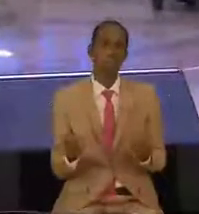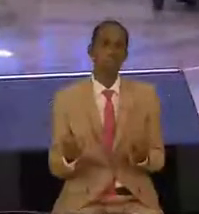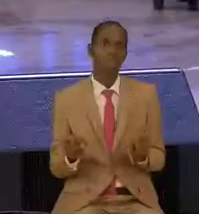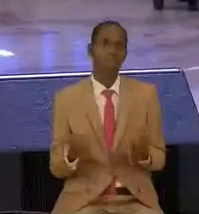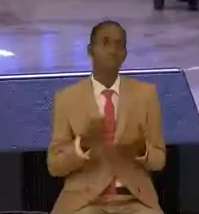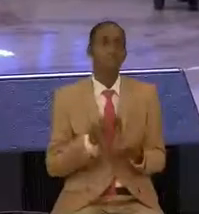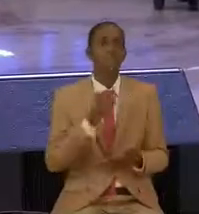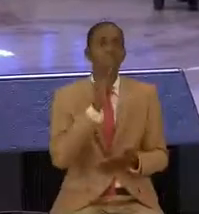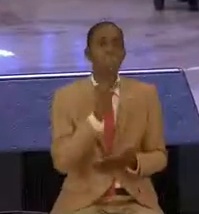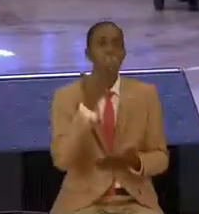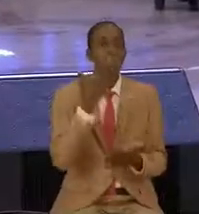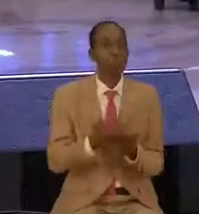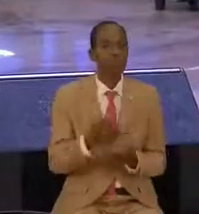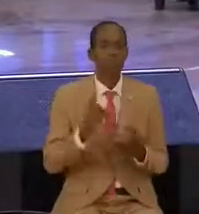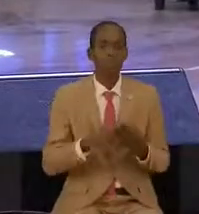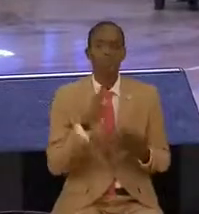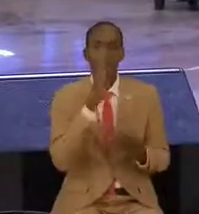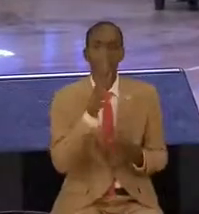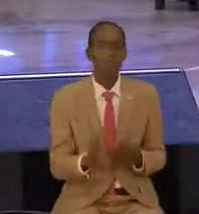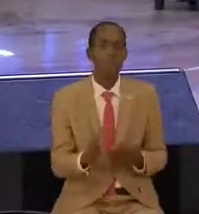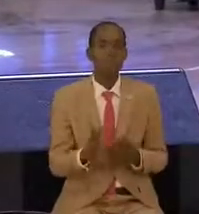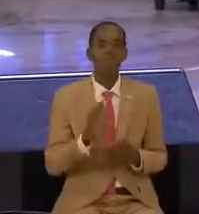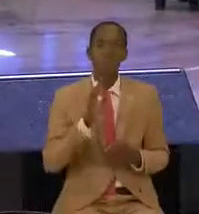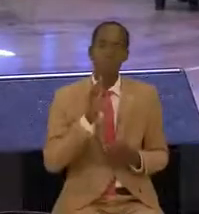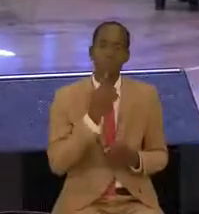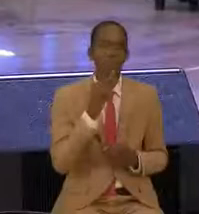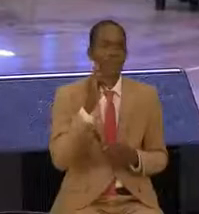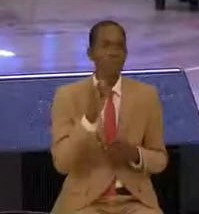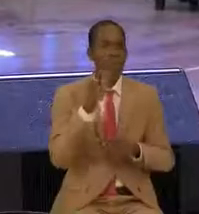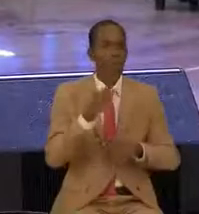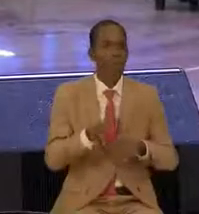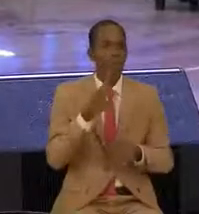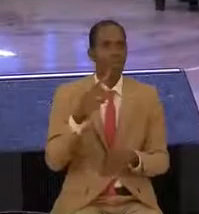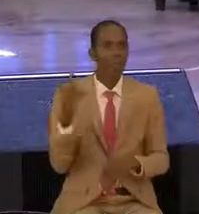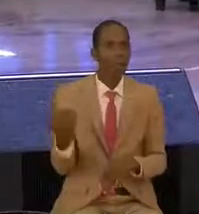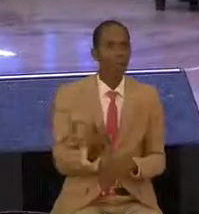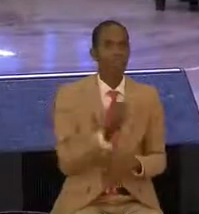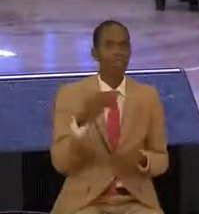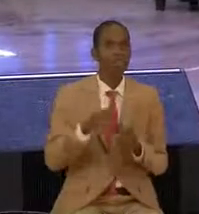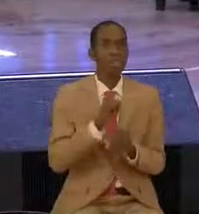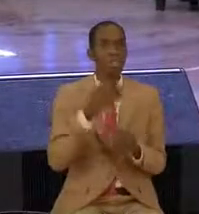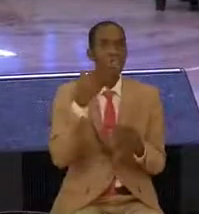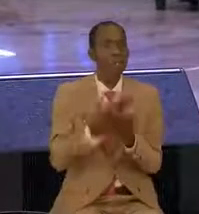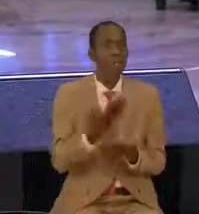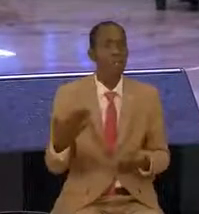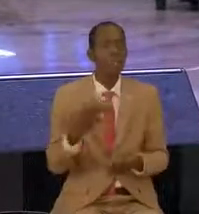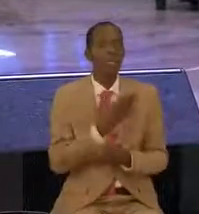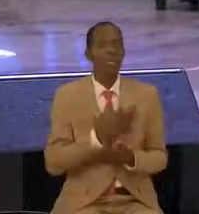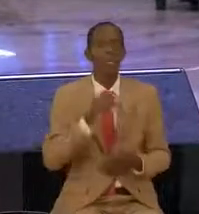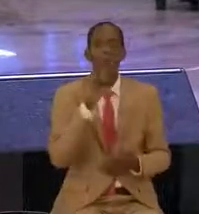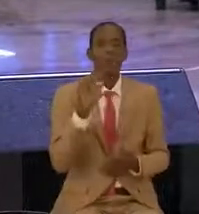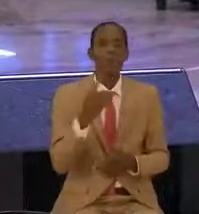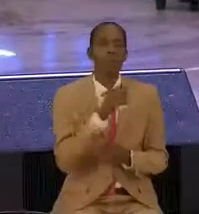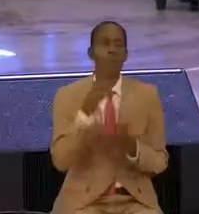il est beau d'avoir du zèle pour ce qui est bien et en tout